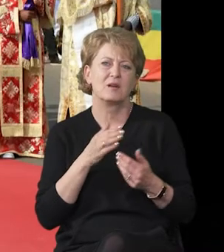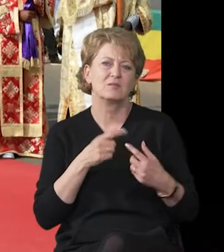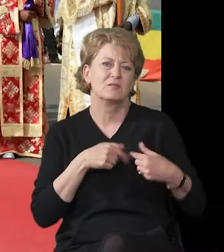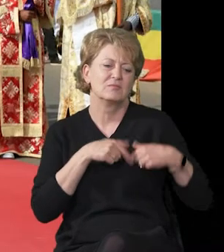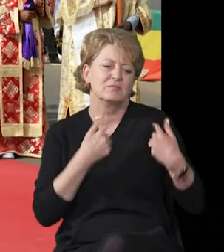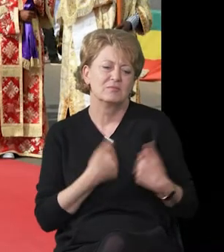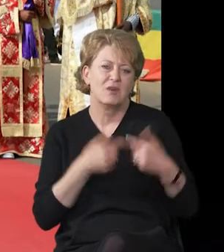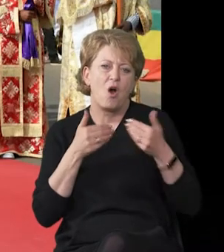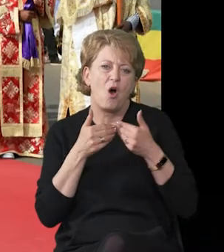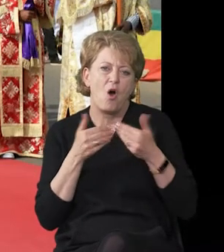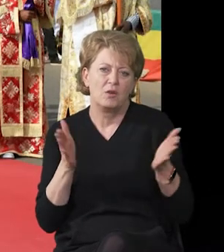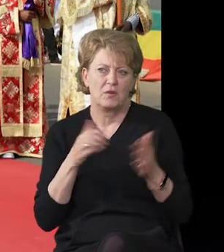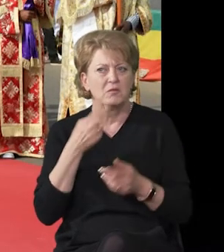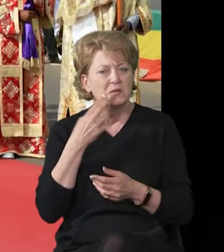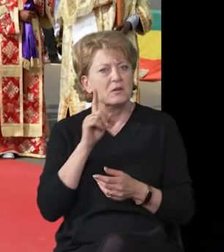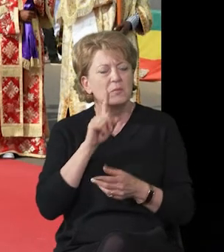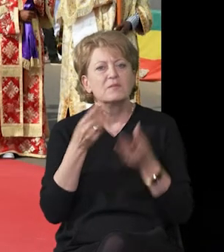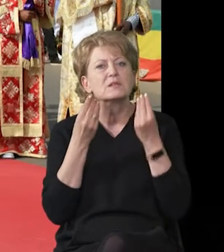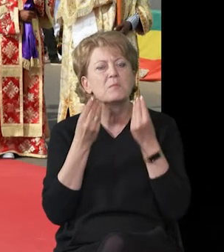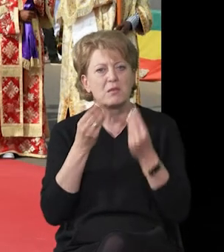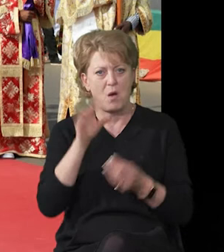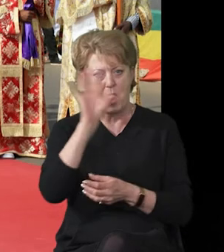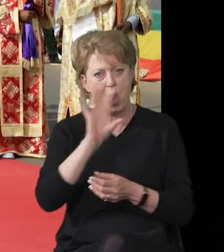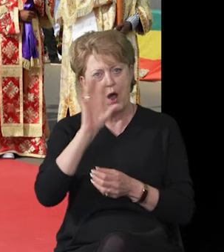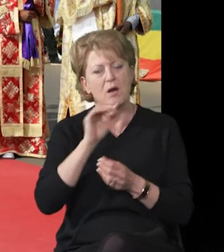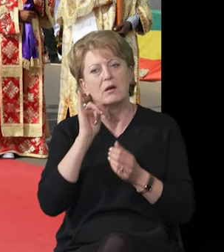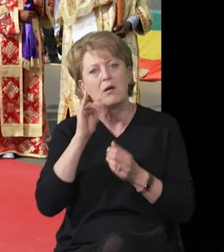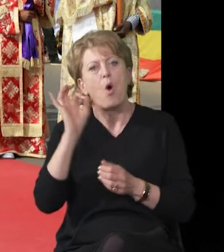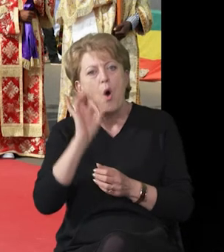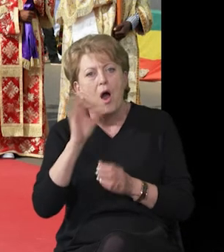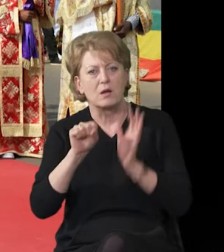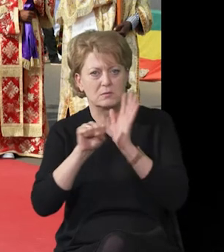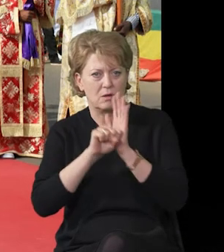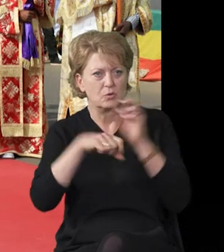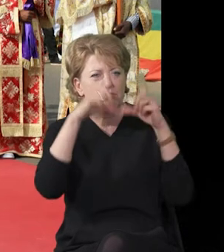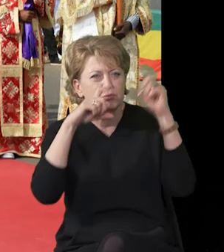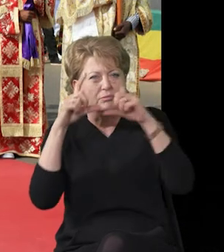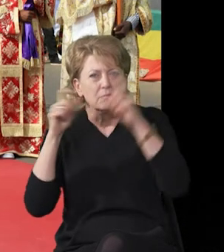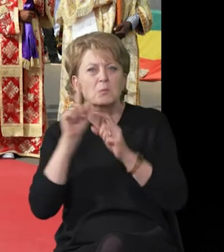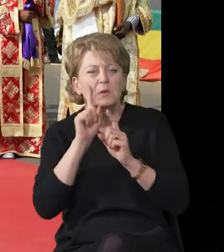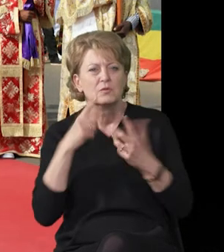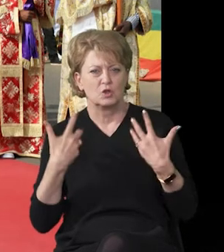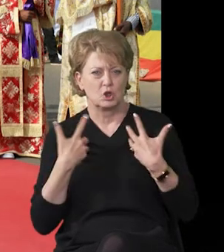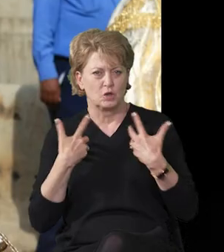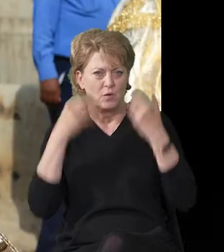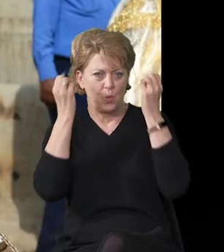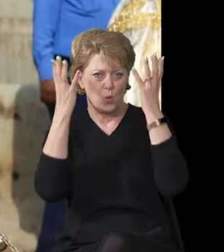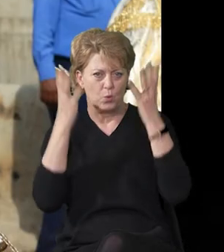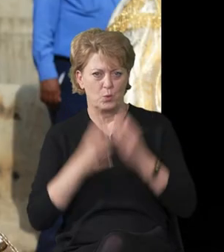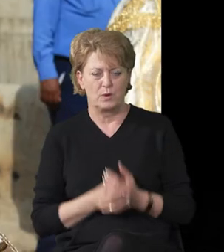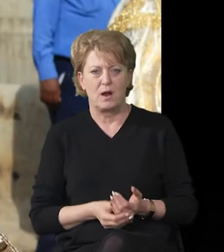też bardzo fajna okazja, żeby po prostu fotografować prawdziwą, żywą kulturę.